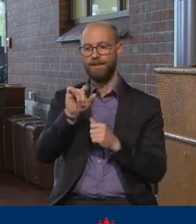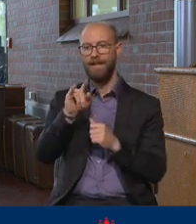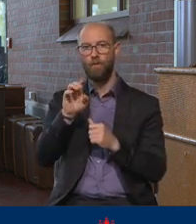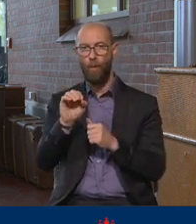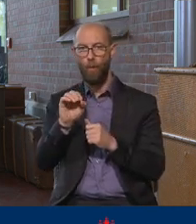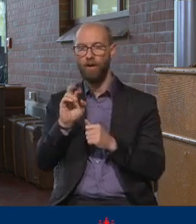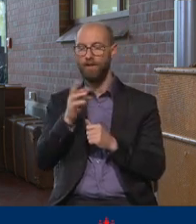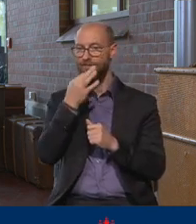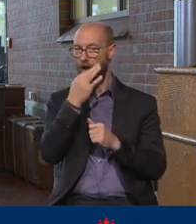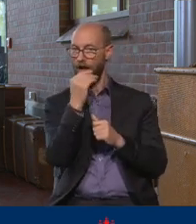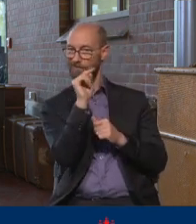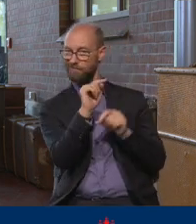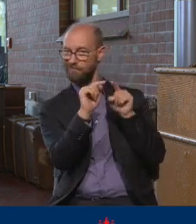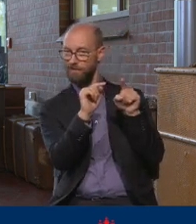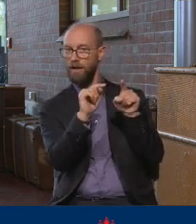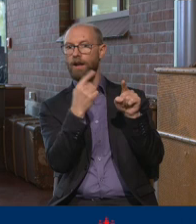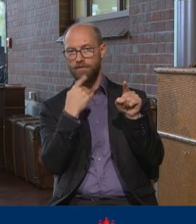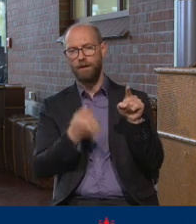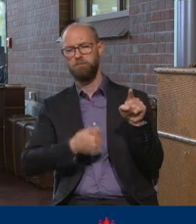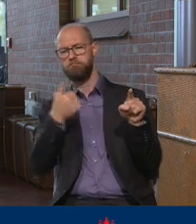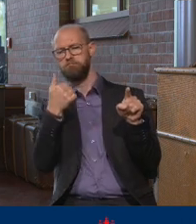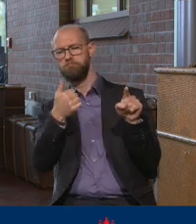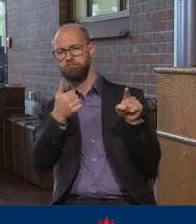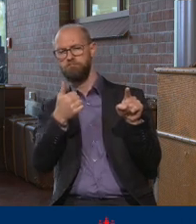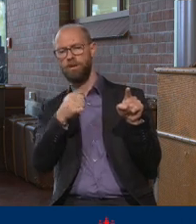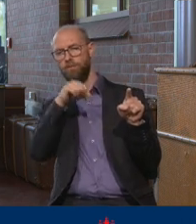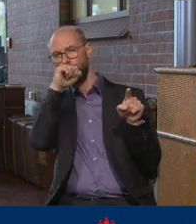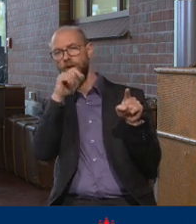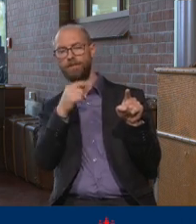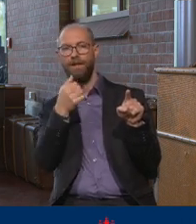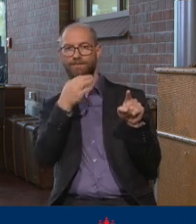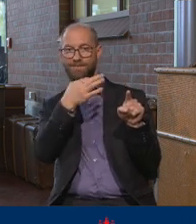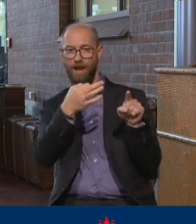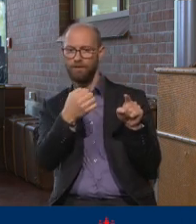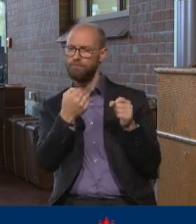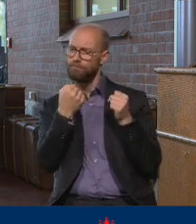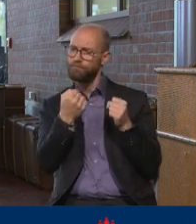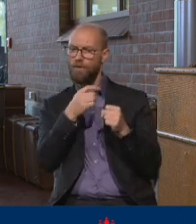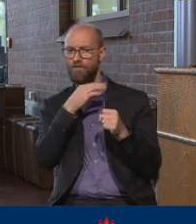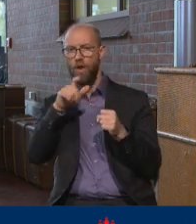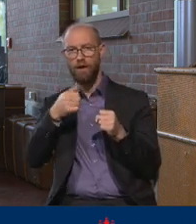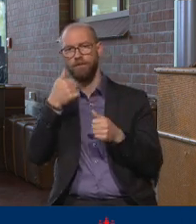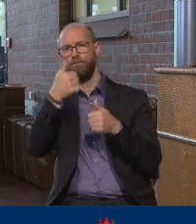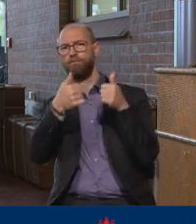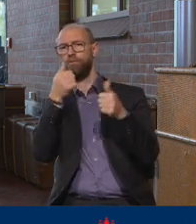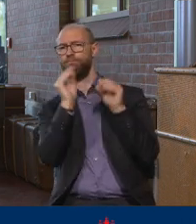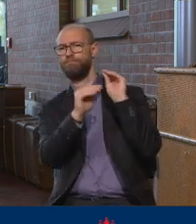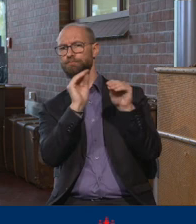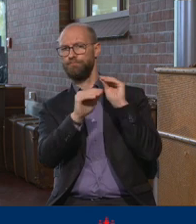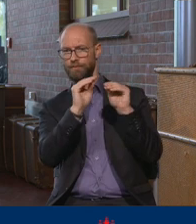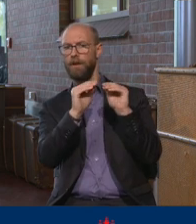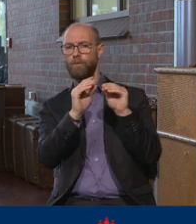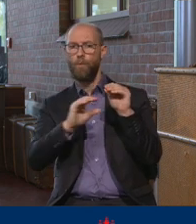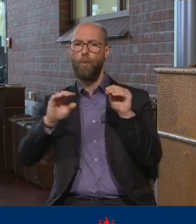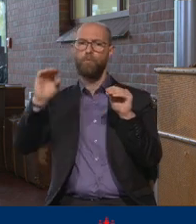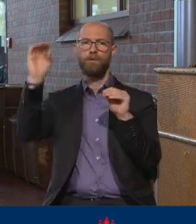teilnehmer oder teilnehmerin dh die fragen die dann am meisten gelegt wurden rutschen nach oben und wir können dann entsprechend die fragen